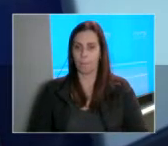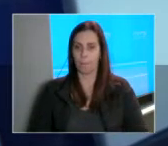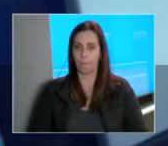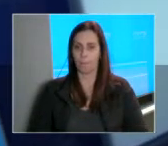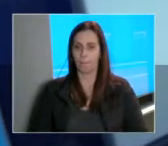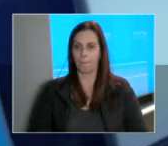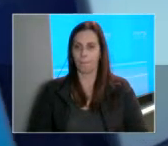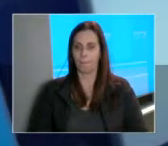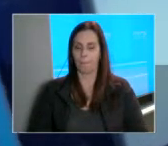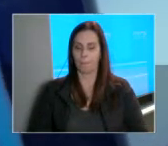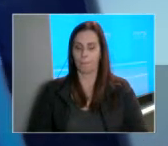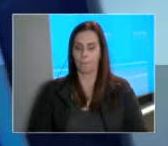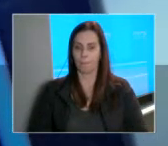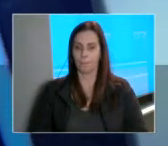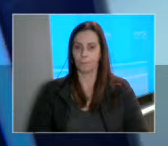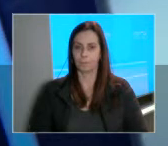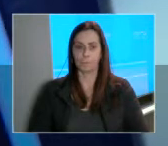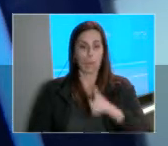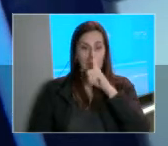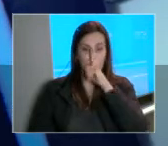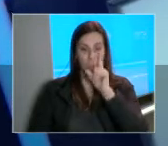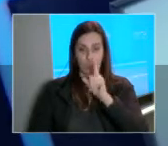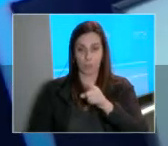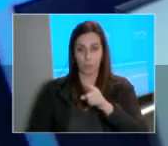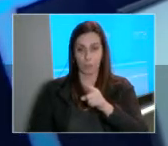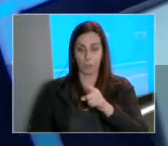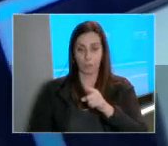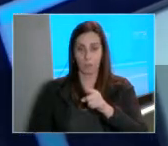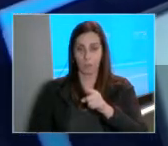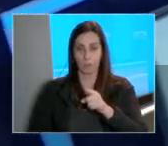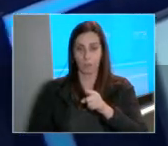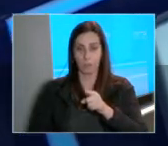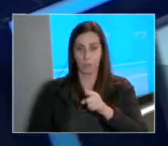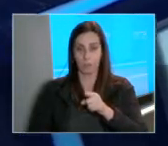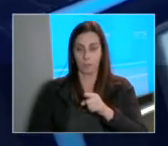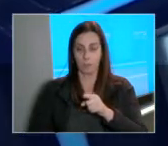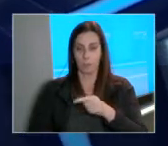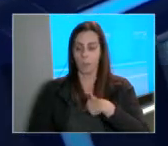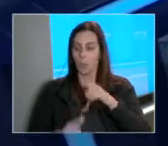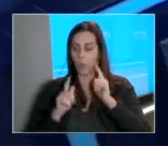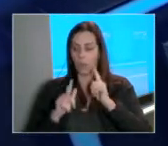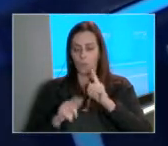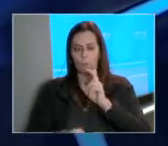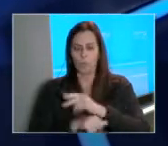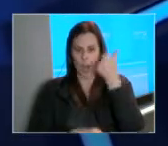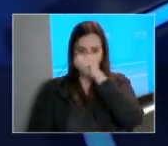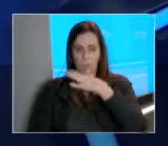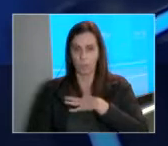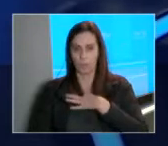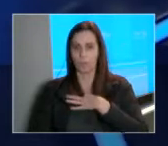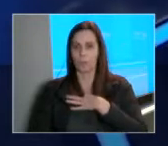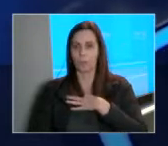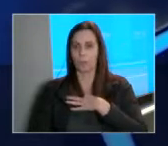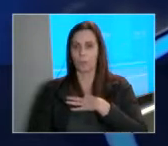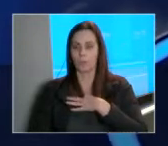נתקע לנו קצת הזה. אורה, ביום ראשון את אמורה לעבור. הסקייפ קצת באיכות לא טובה. אני אומרת שאנחנו נלחמים על השם שלנו. רגע, שנייה, אנחנו שומעים אותך והתמונה